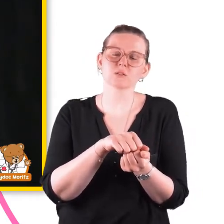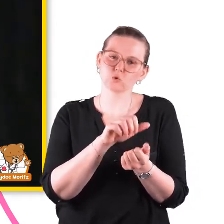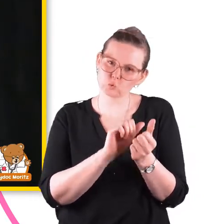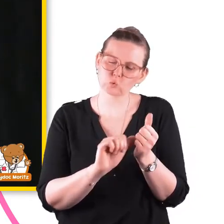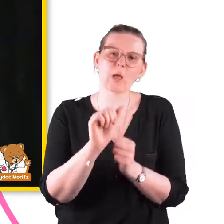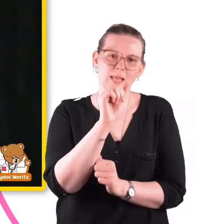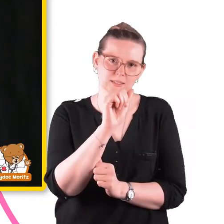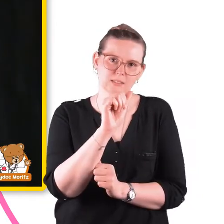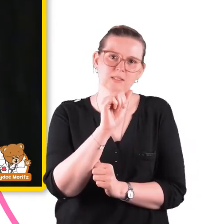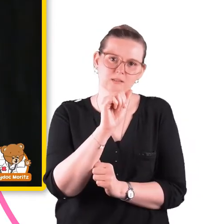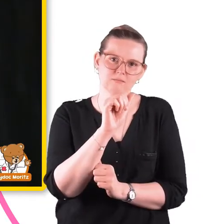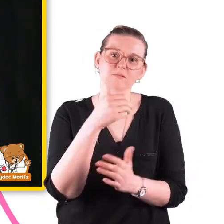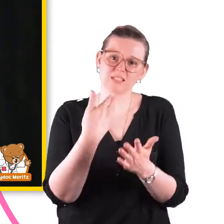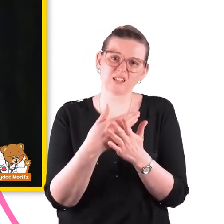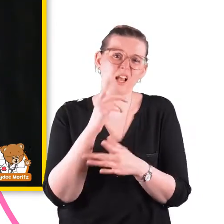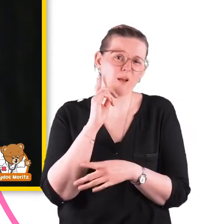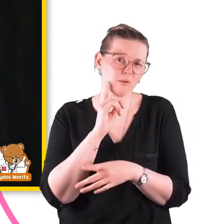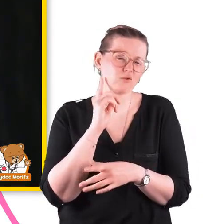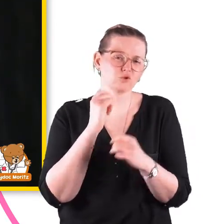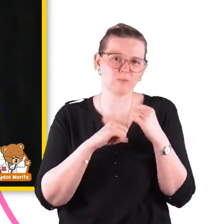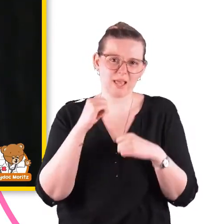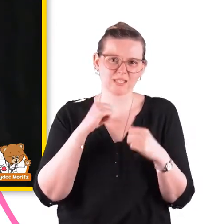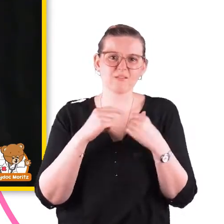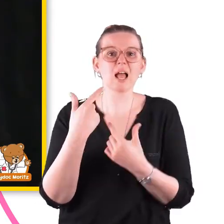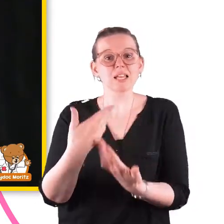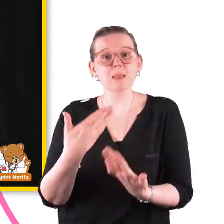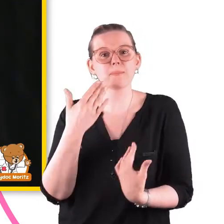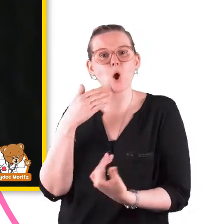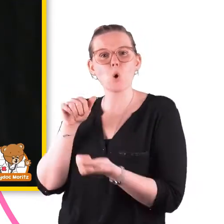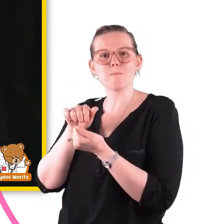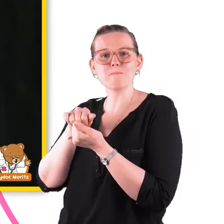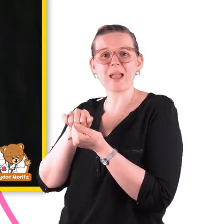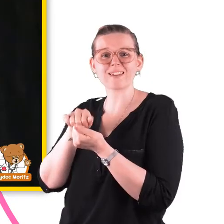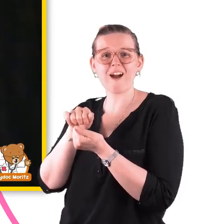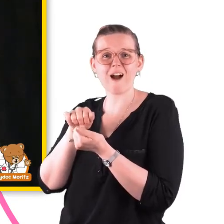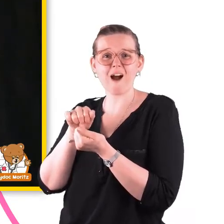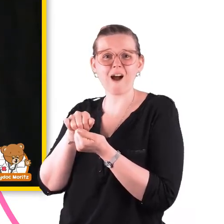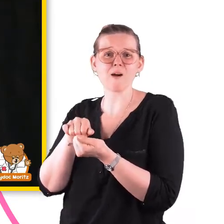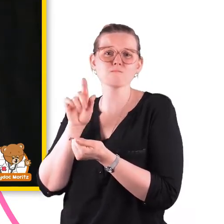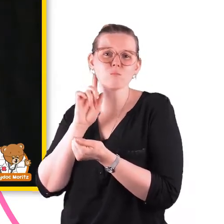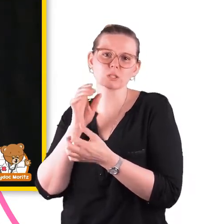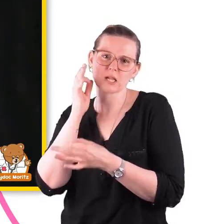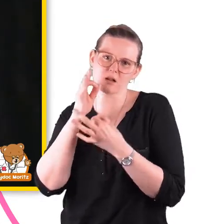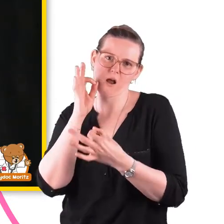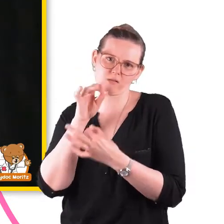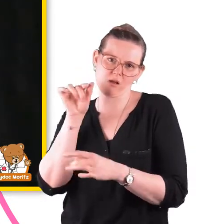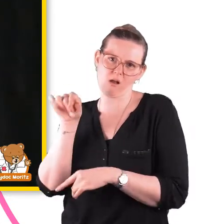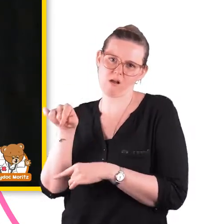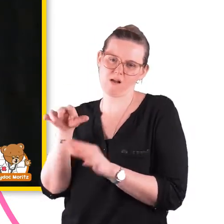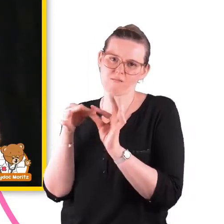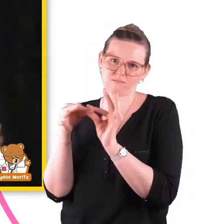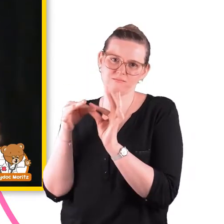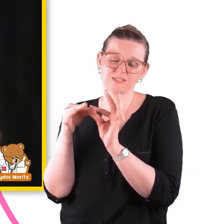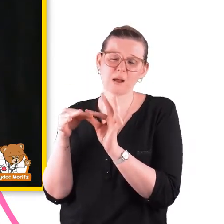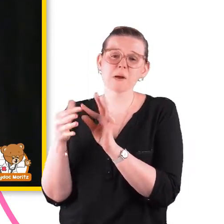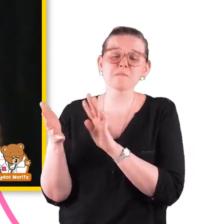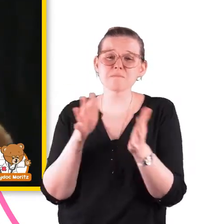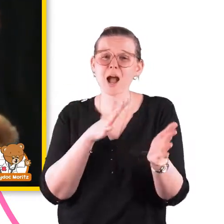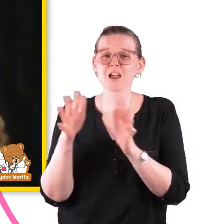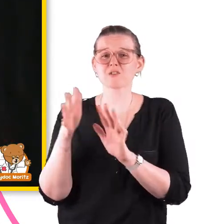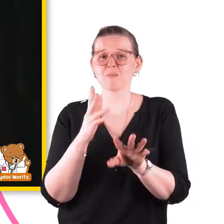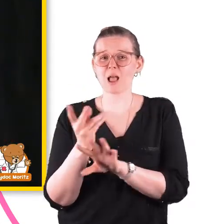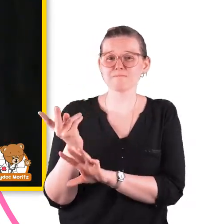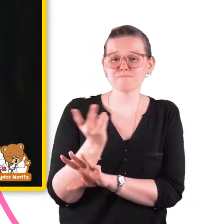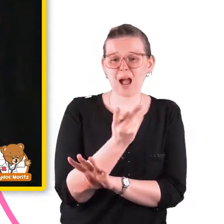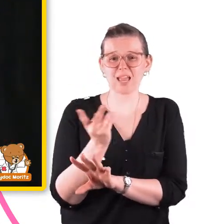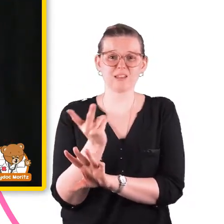sicherlich vorrangig vom Gähnen. Denn es gibt ja auch einen Meckermuskelkater, der vom Meckern kommt. Manchmal kann